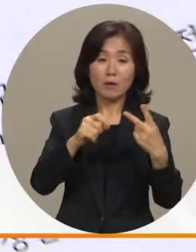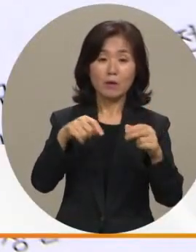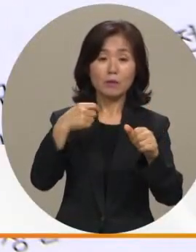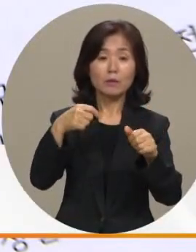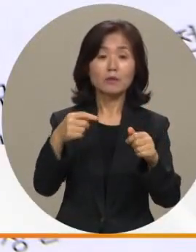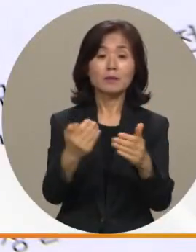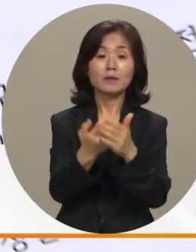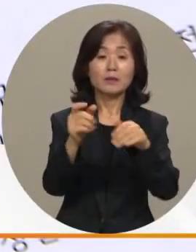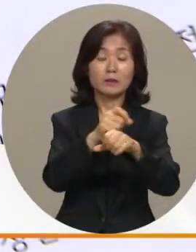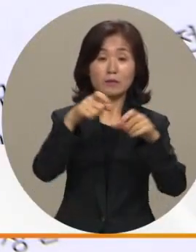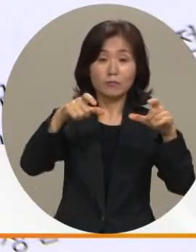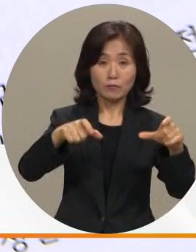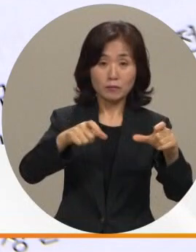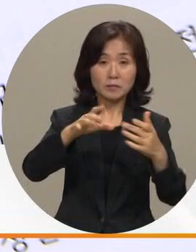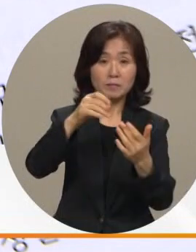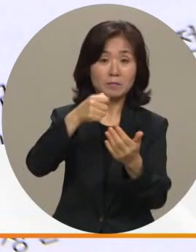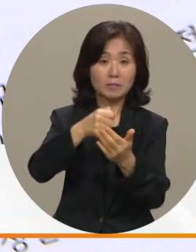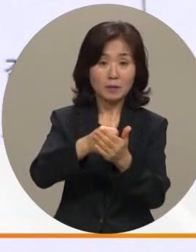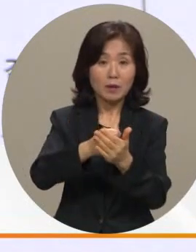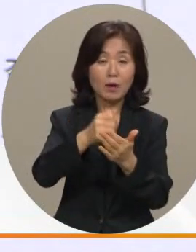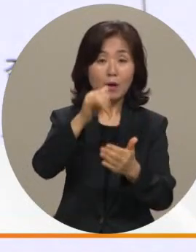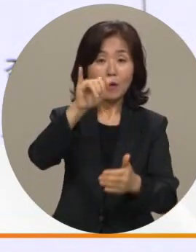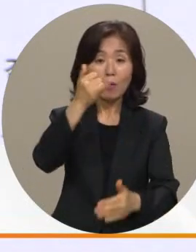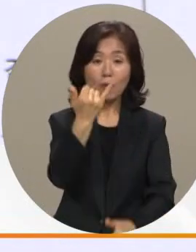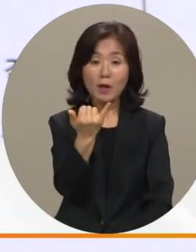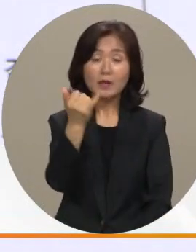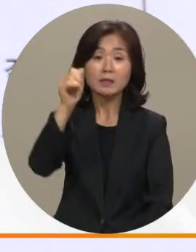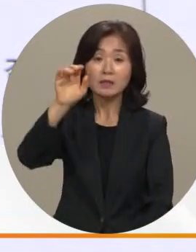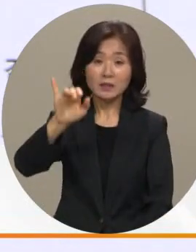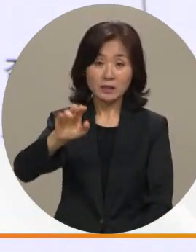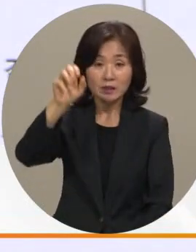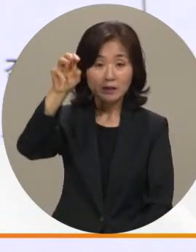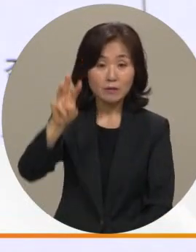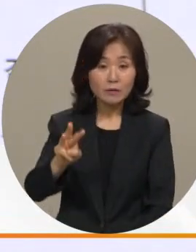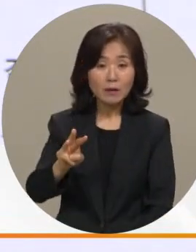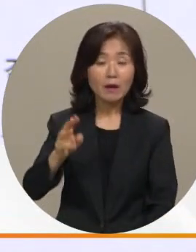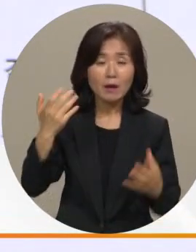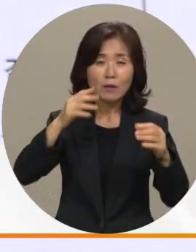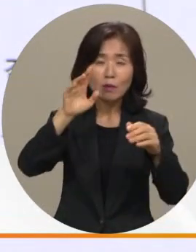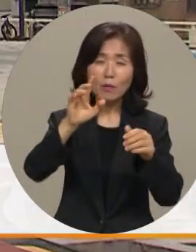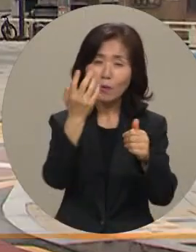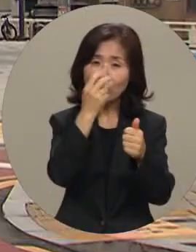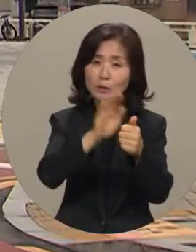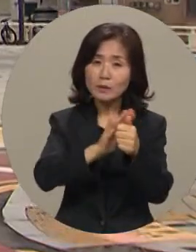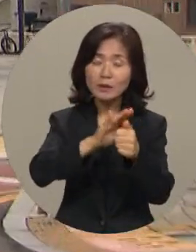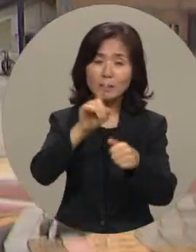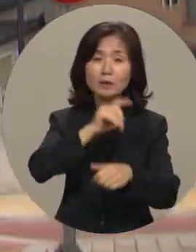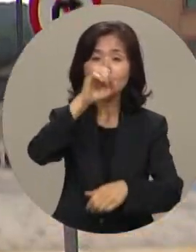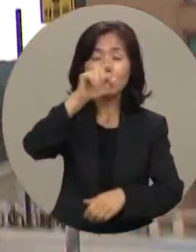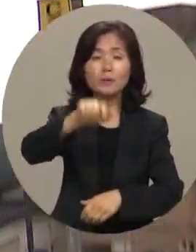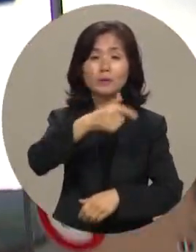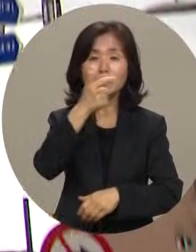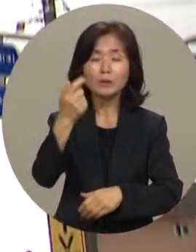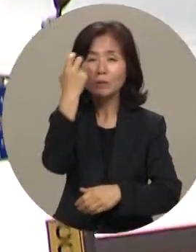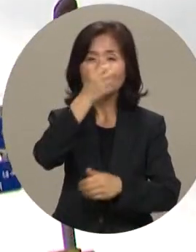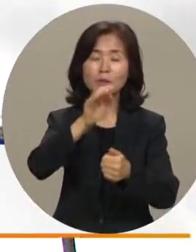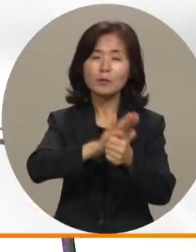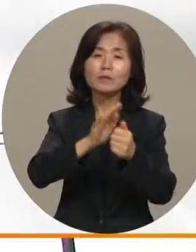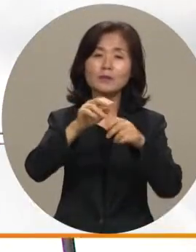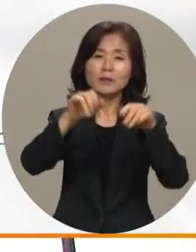화천은 아이 기르기 가장 좋은 화천을 목표로 온종일 돌봄 책에 구축했습니다 화천 커뮤니티